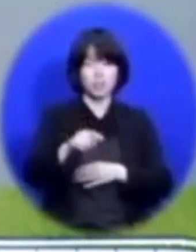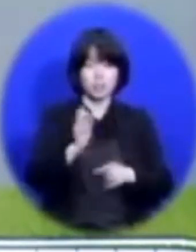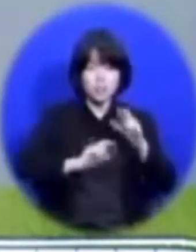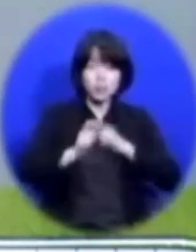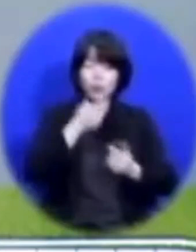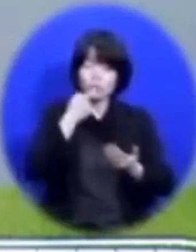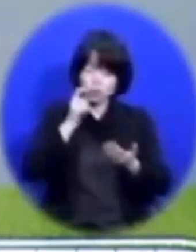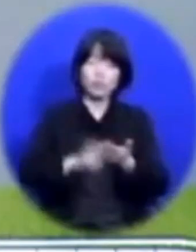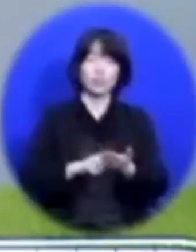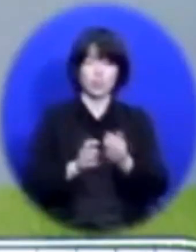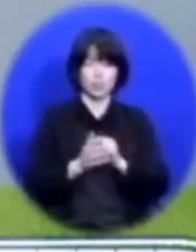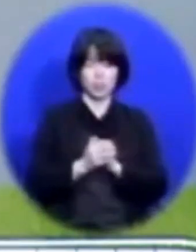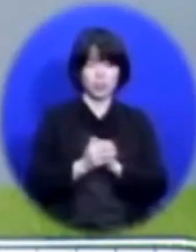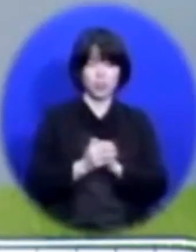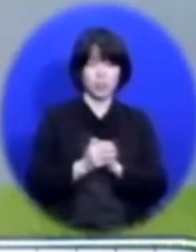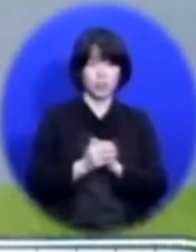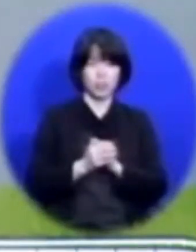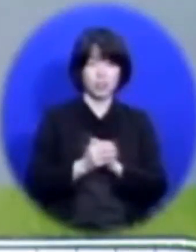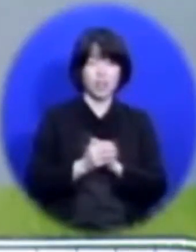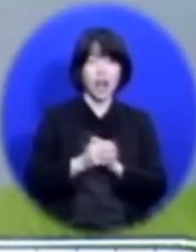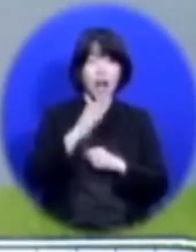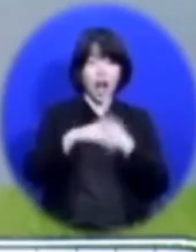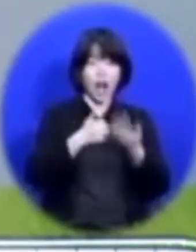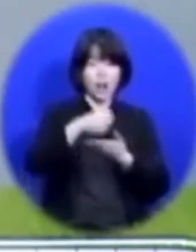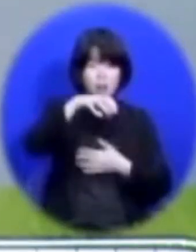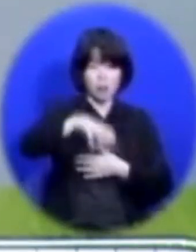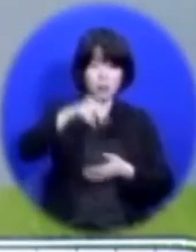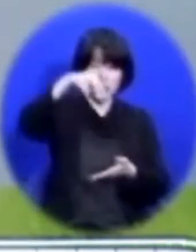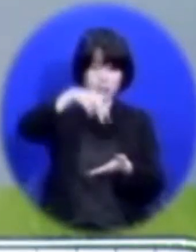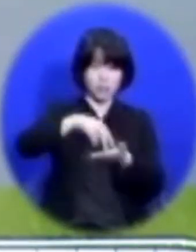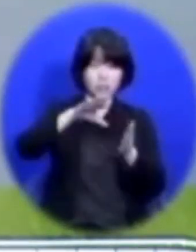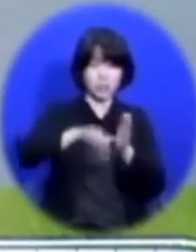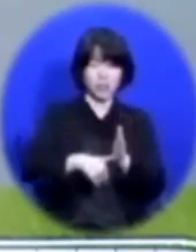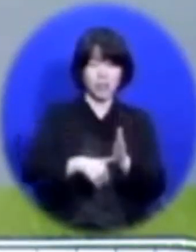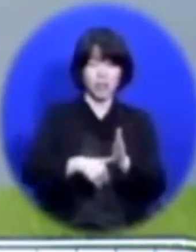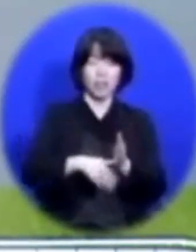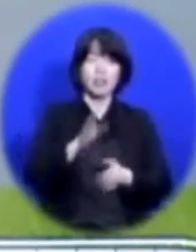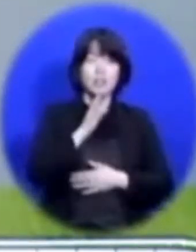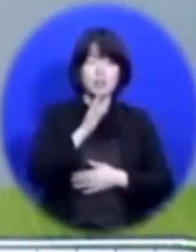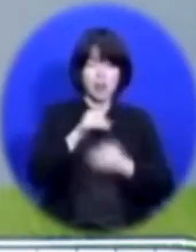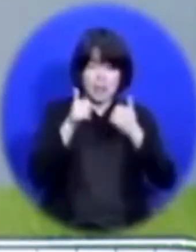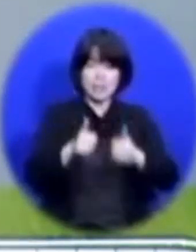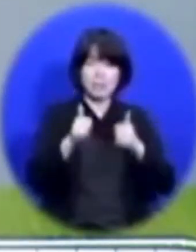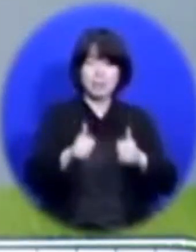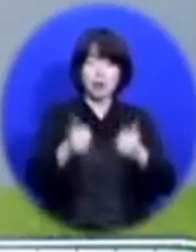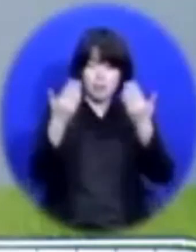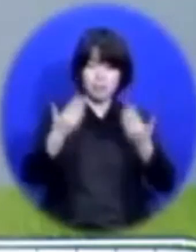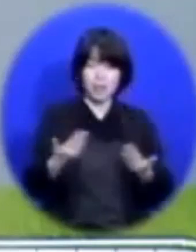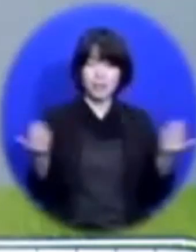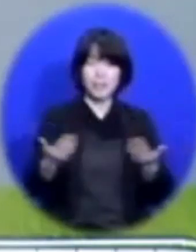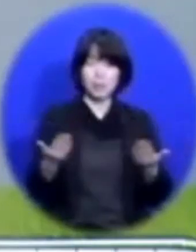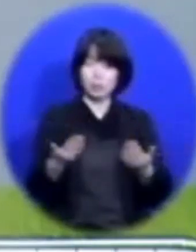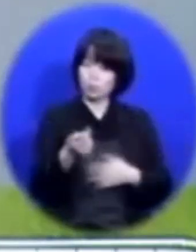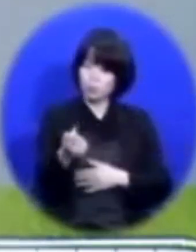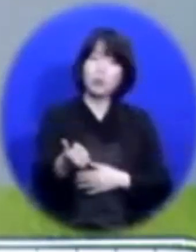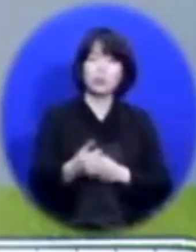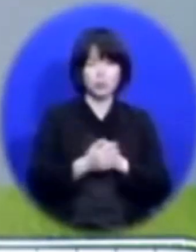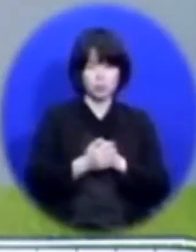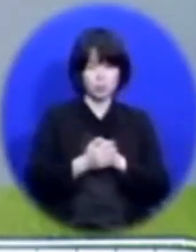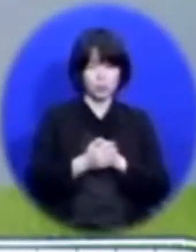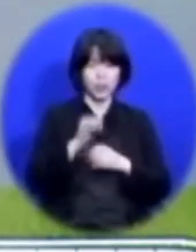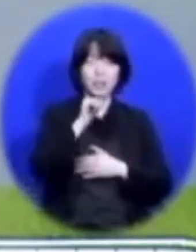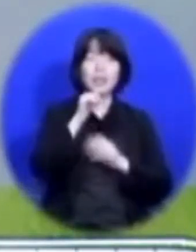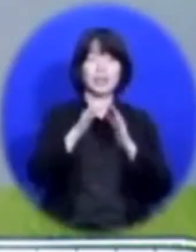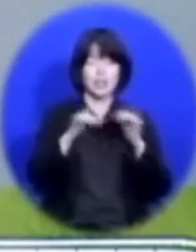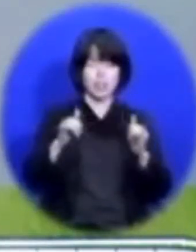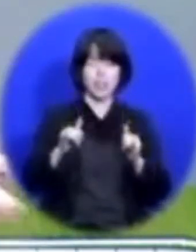하게사는게더편하다. 하나님앞에섰을때,사실 심판받을것은아무것도없습니다. 가난하게살아가는사람들에게,그들이자원이부족